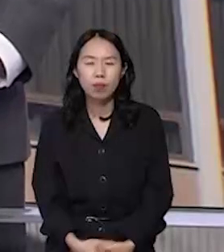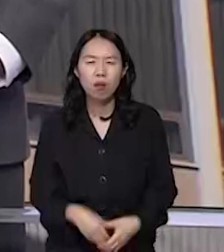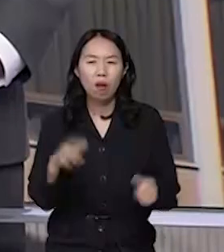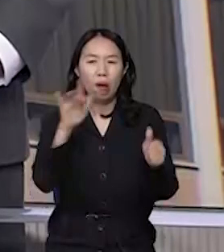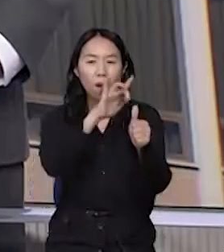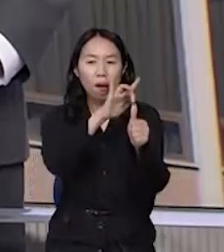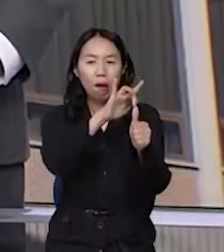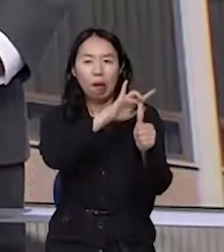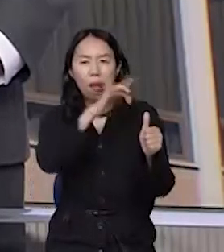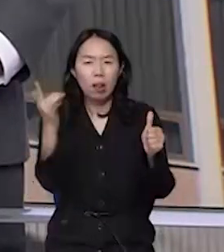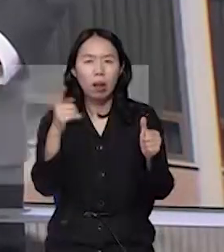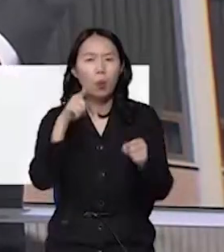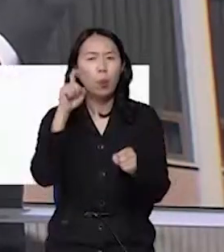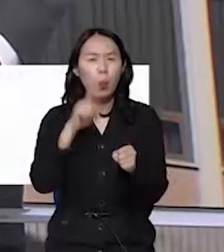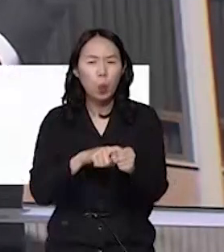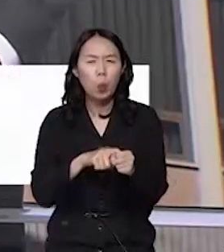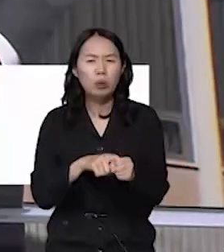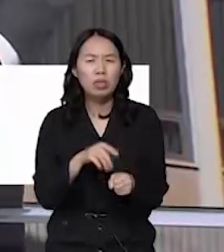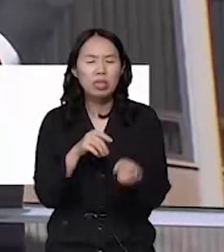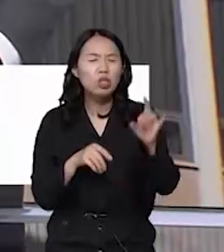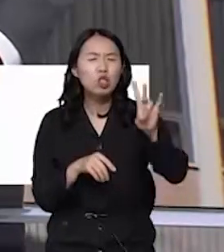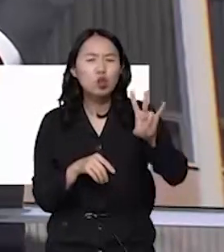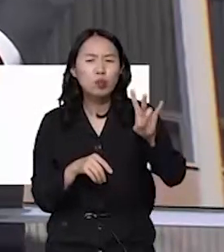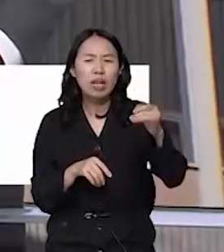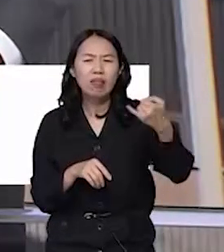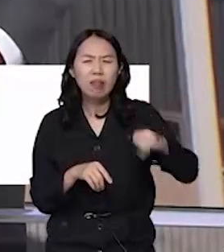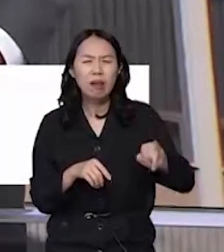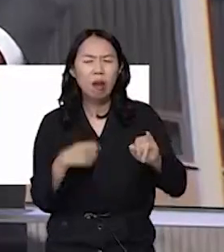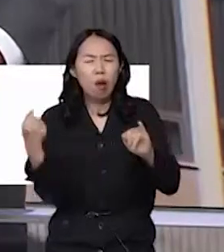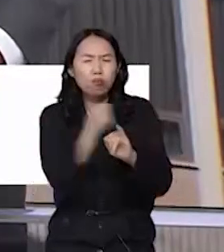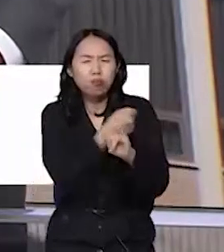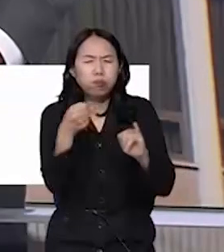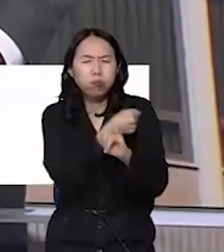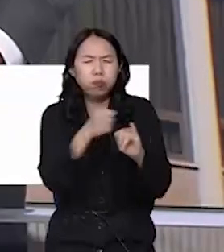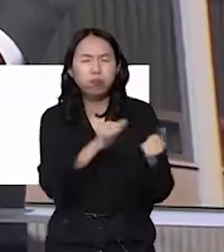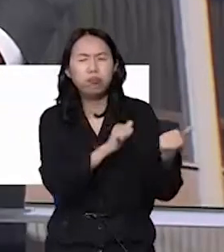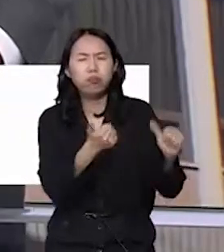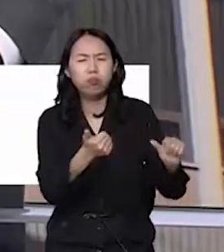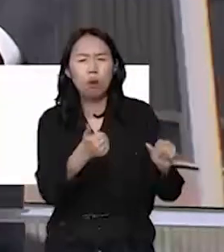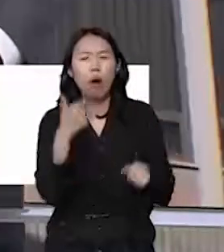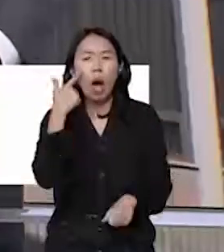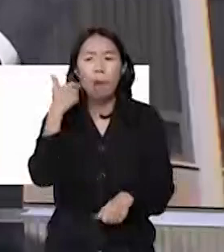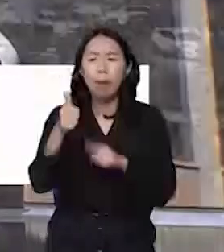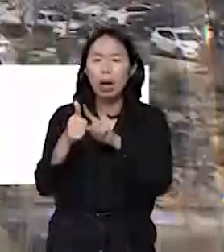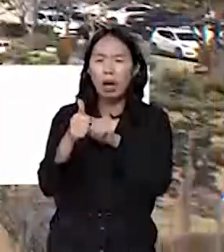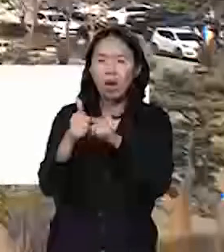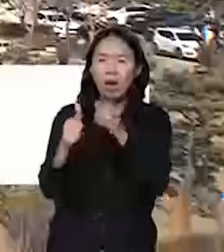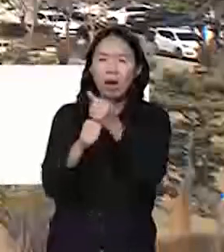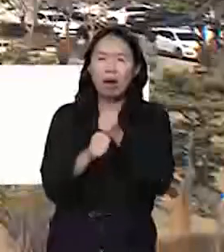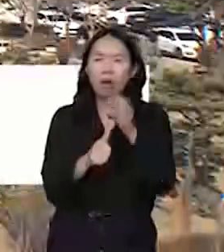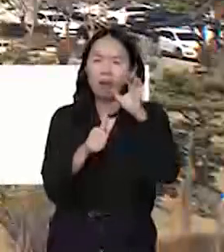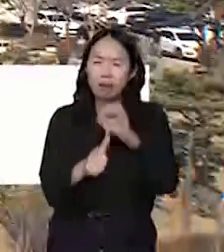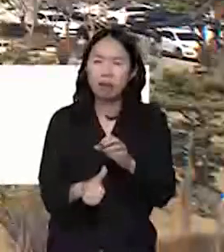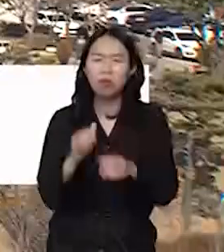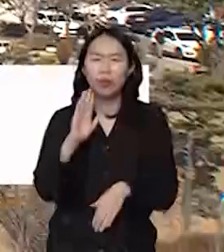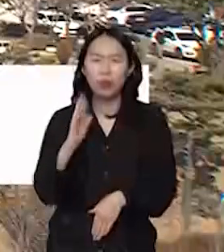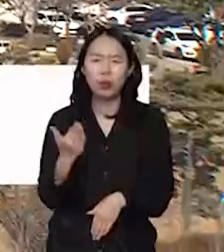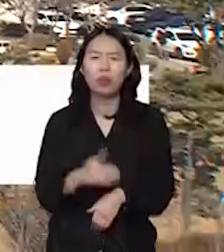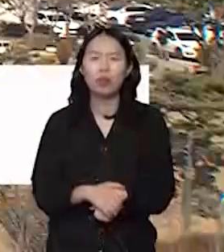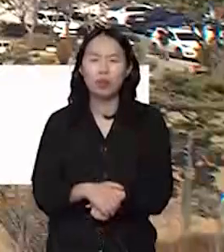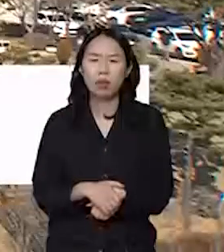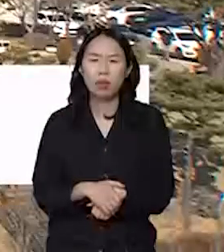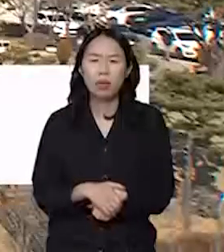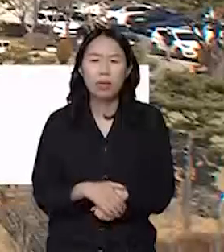귀신을 내쫓는다며 24살 친딸을 폭행해 숨지게 한 아버지가 실형을 선고받았습니다. 광주지법 순천지원 형사